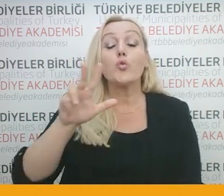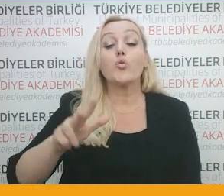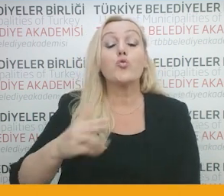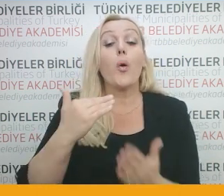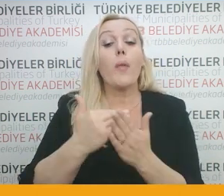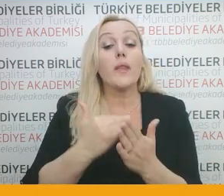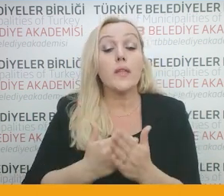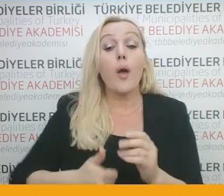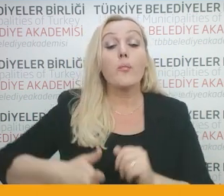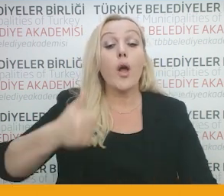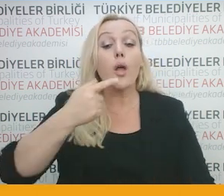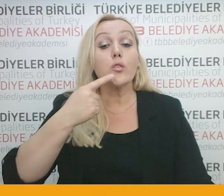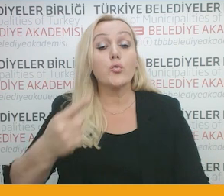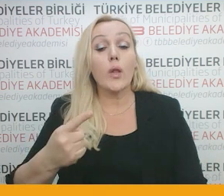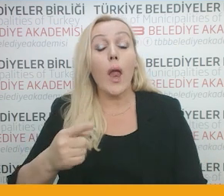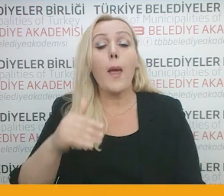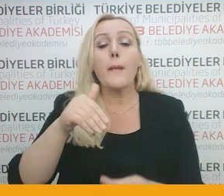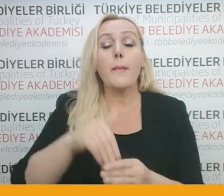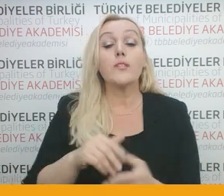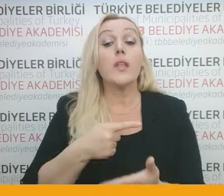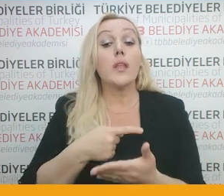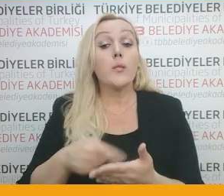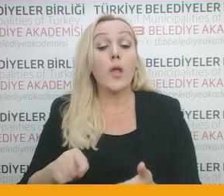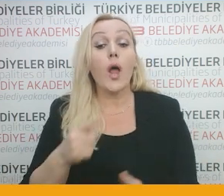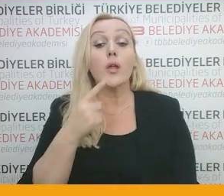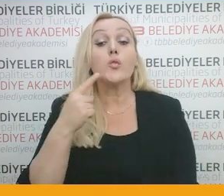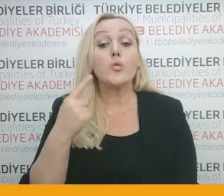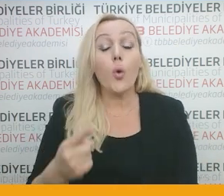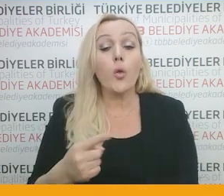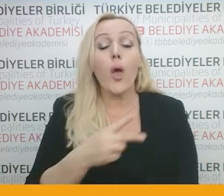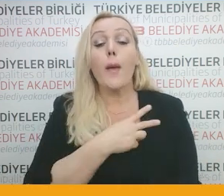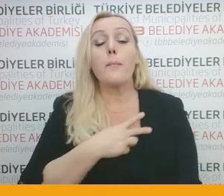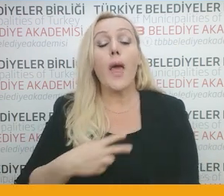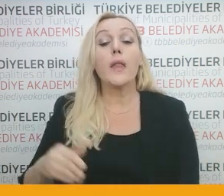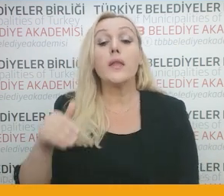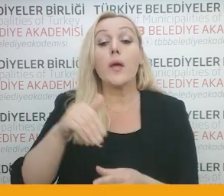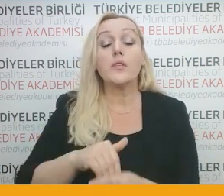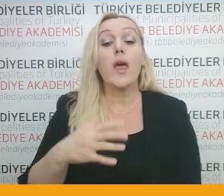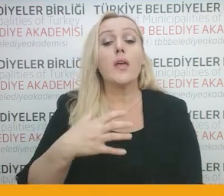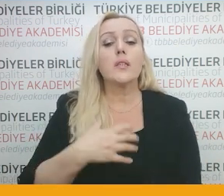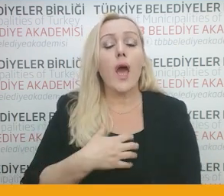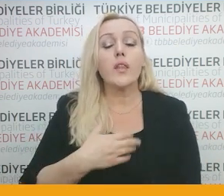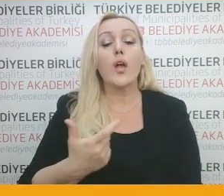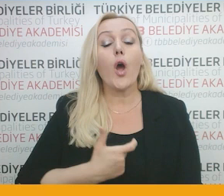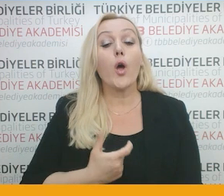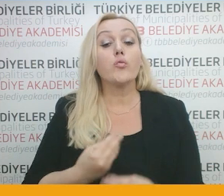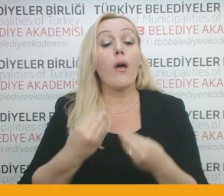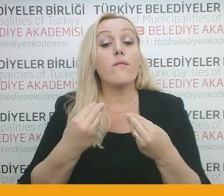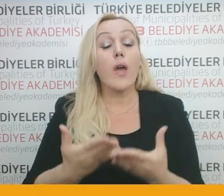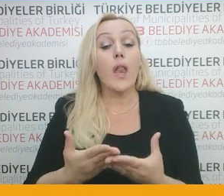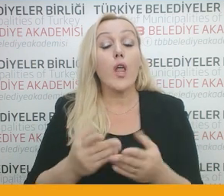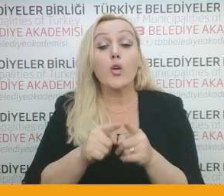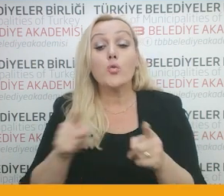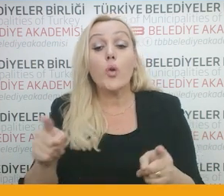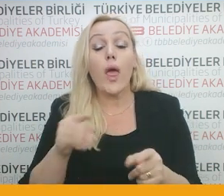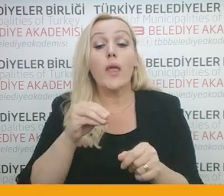diyor. 30. maddede meclisin fesi açıklanıyor. Belediye meclisi kendisine kanunla verilen görevleri süresi içerisinde yapmayı ihmal